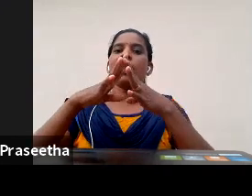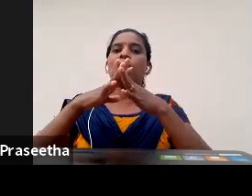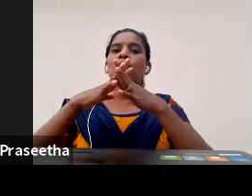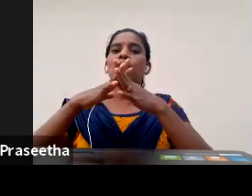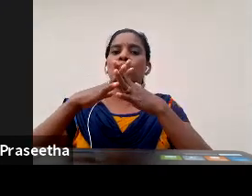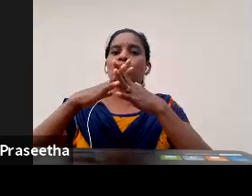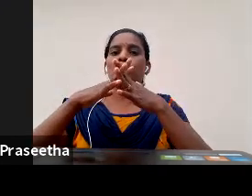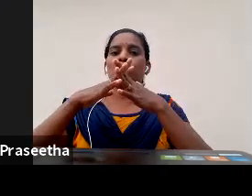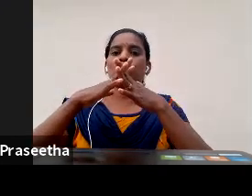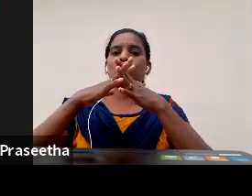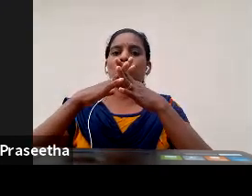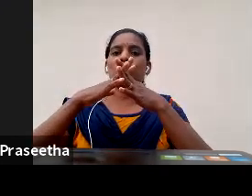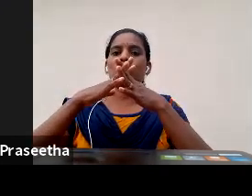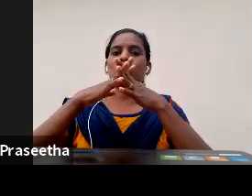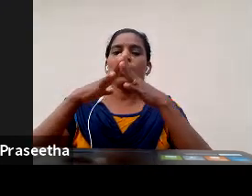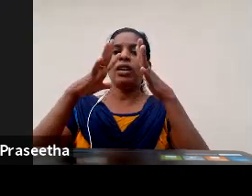ഡബ്ല്യു.